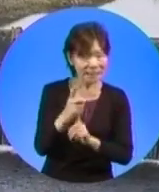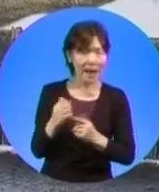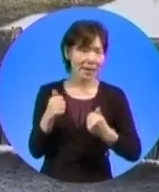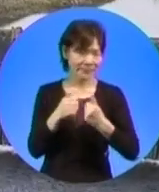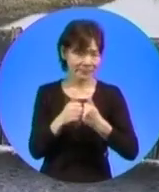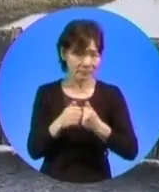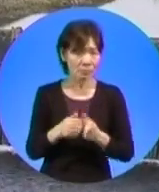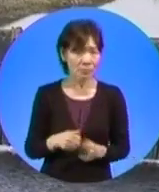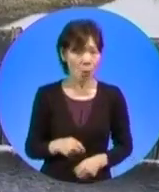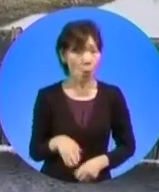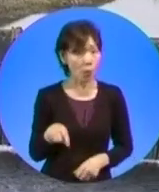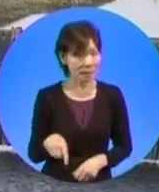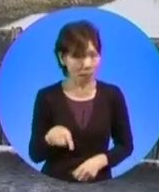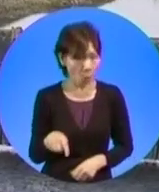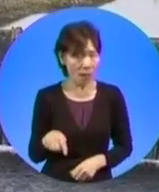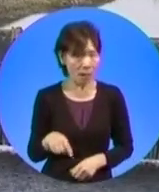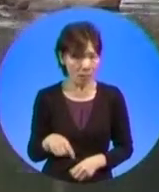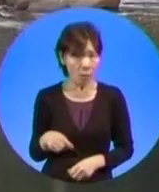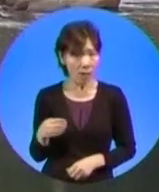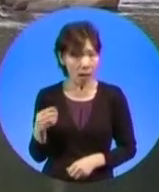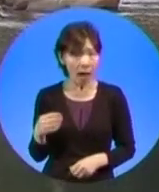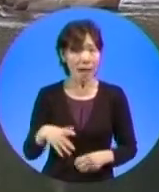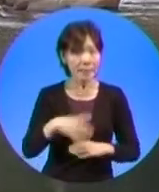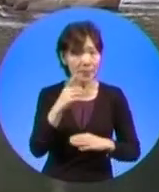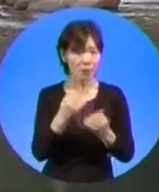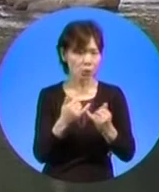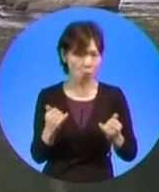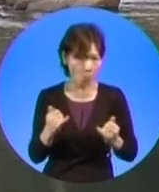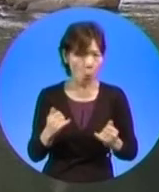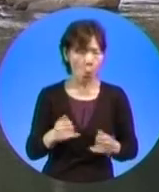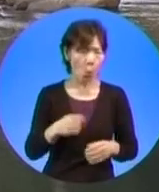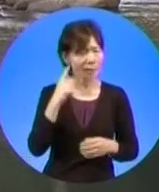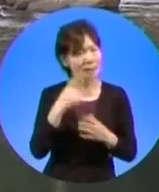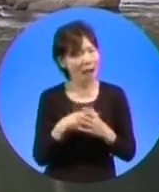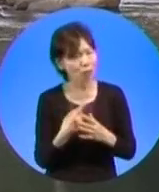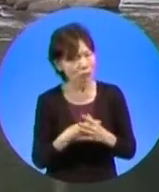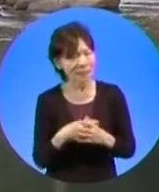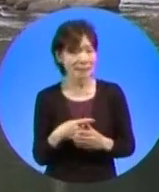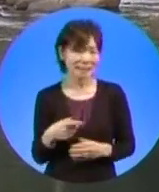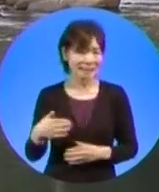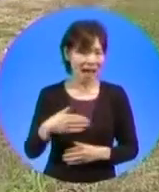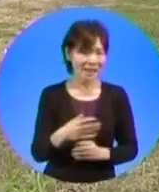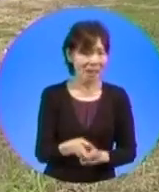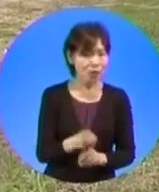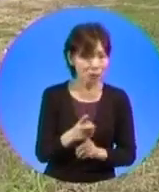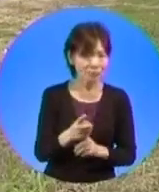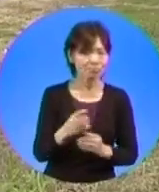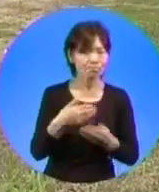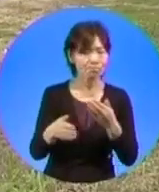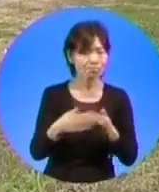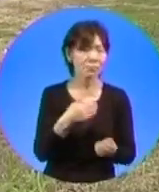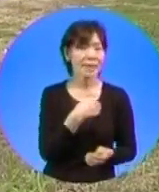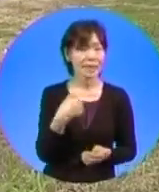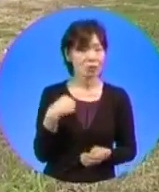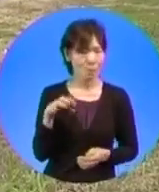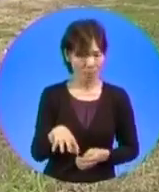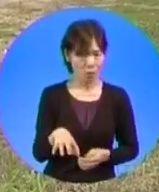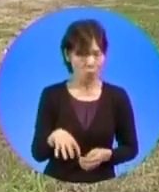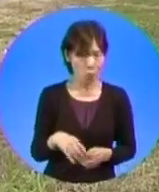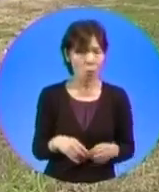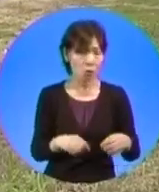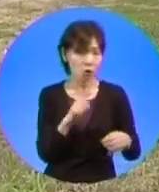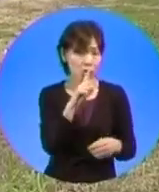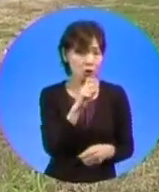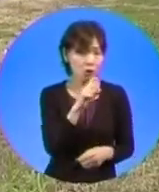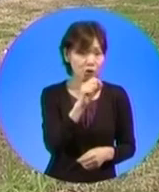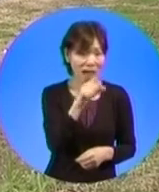山部川を利用して作られていることから、初心者でも気軽に渓流釣りが体験できるスポットです。10月から